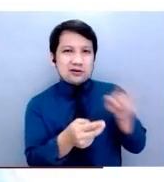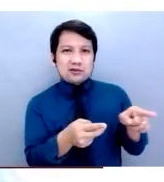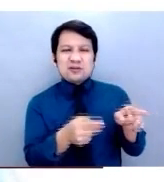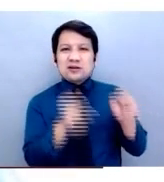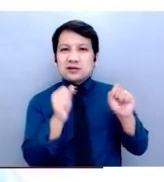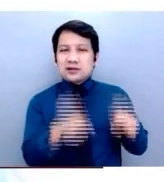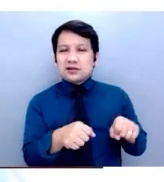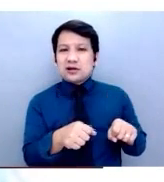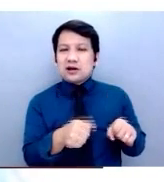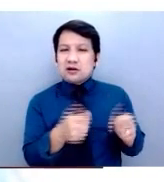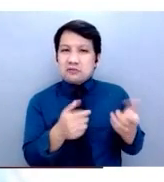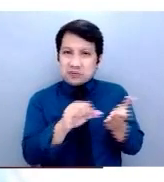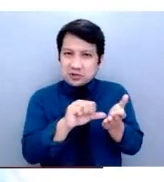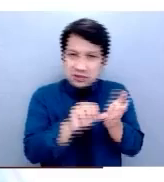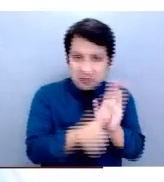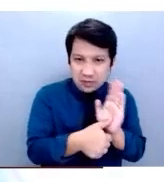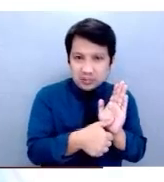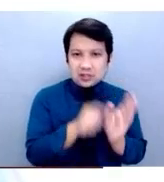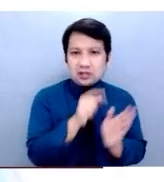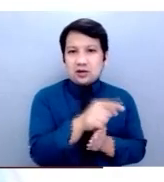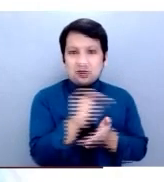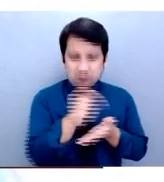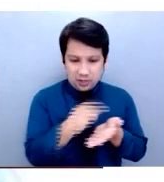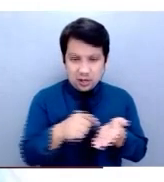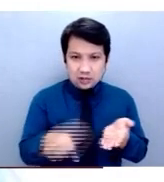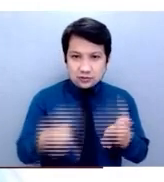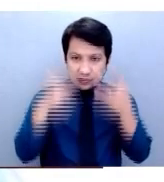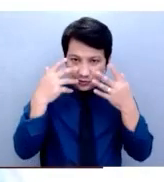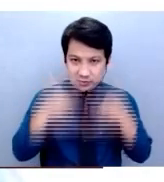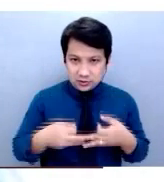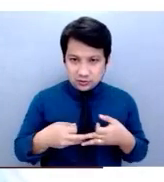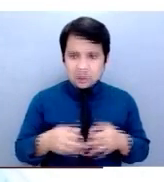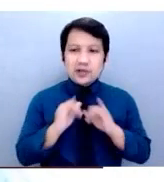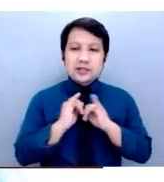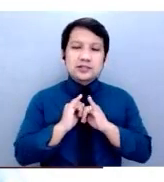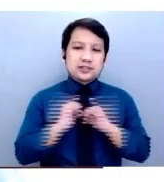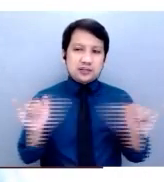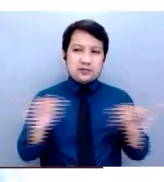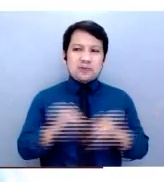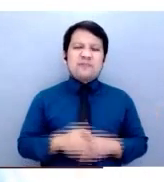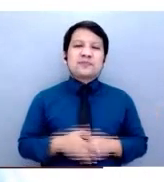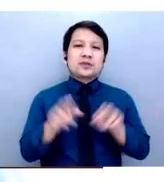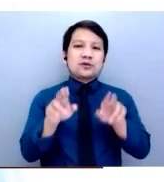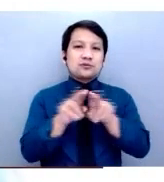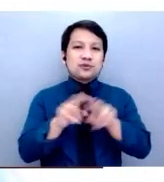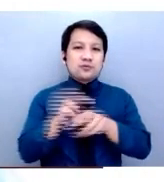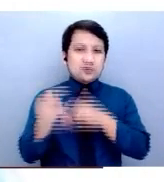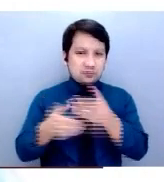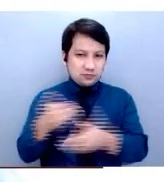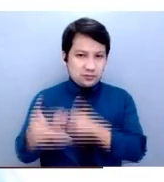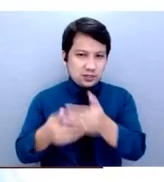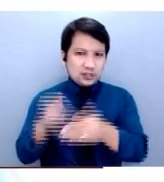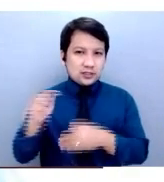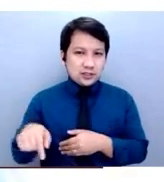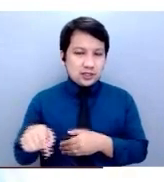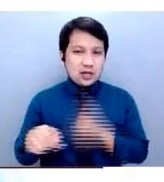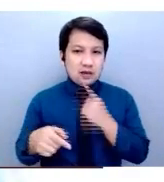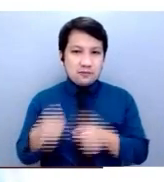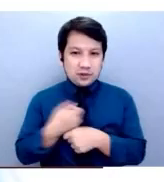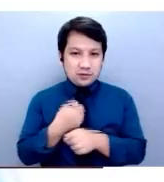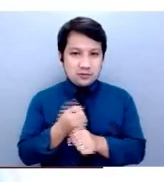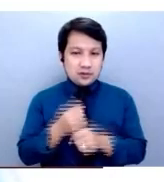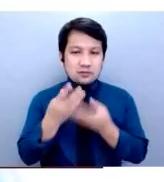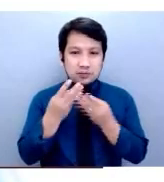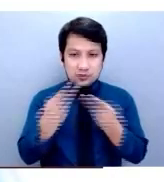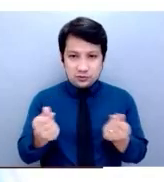ng emphasis dun sa pagkasulat ng desisyon. So, ganun yung normal na proseso sa pag-resolve ng kaso